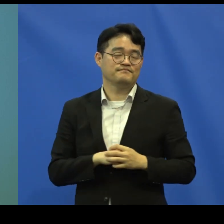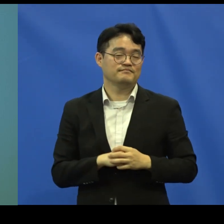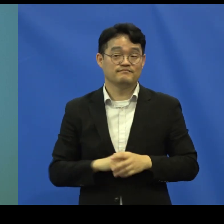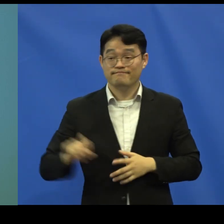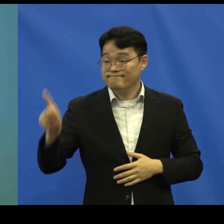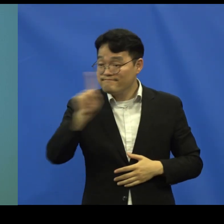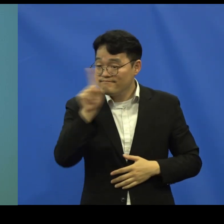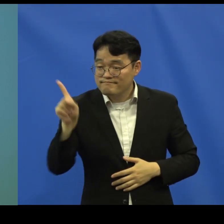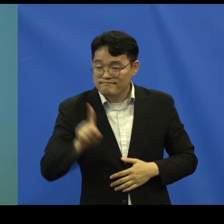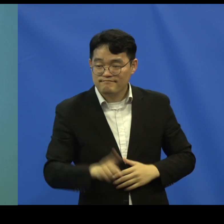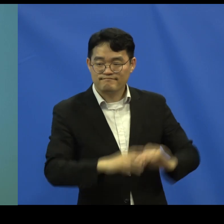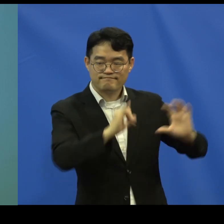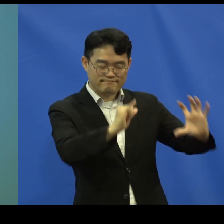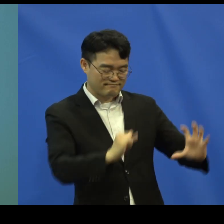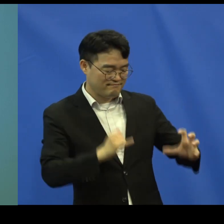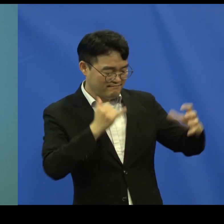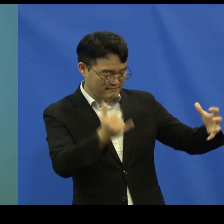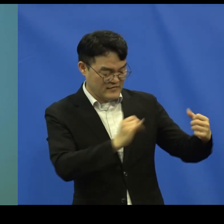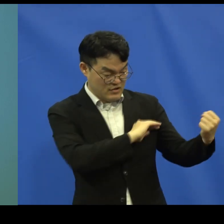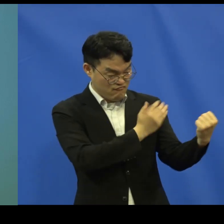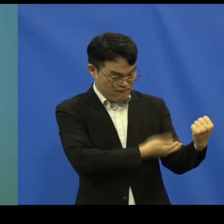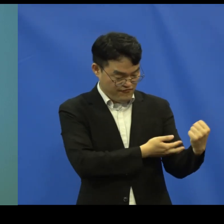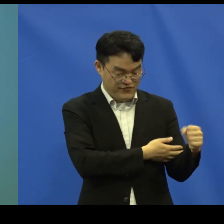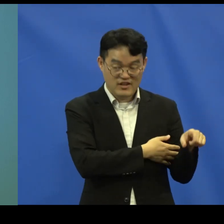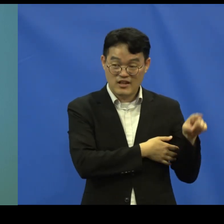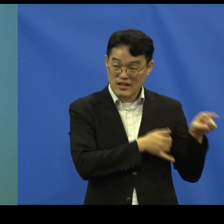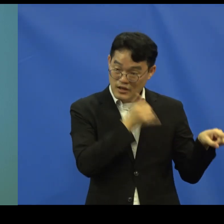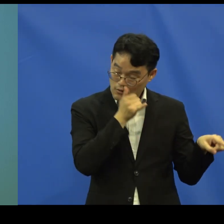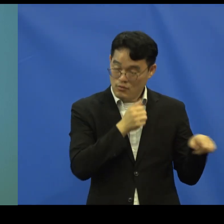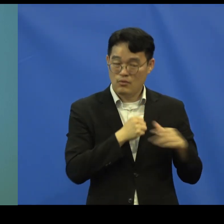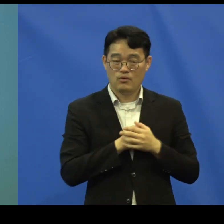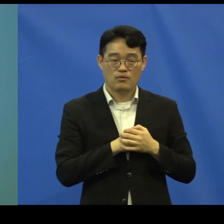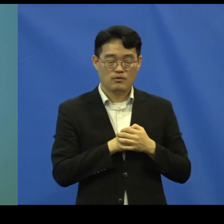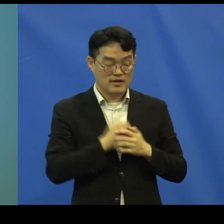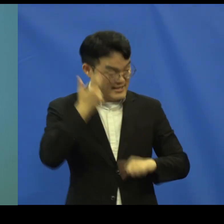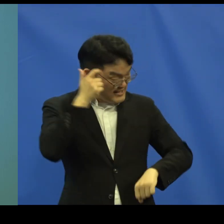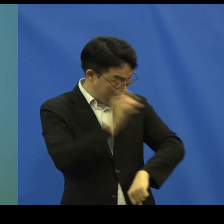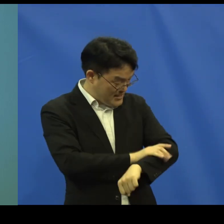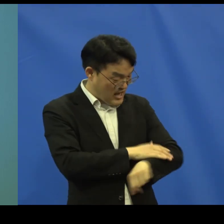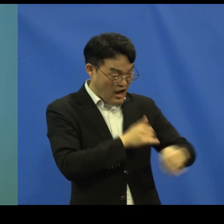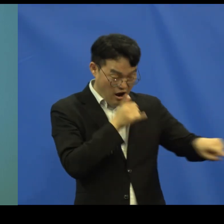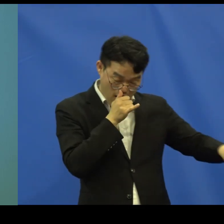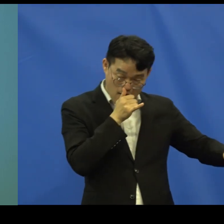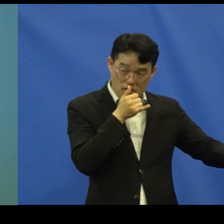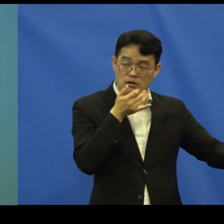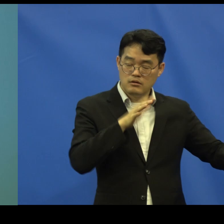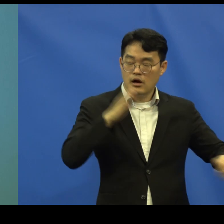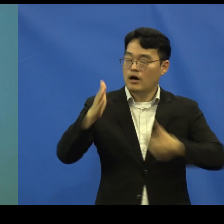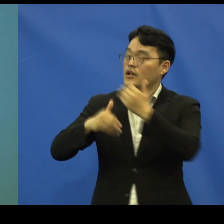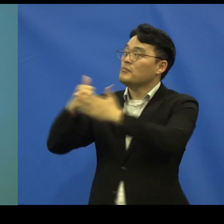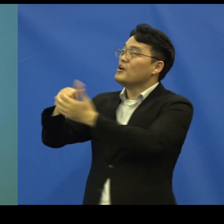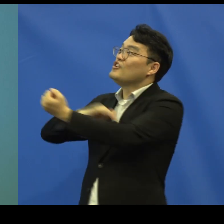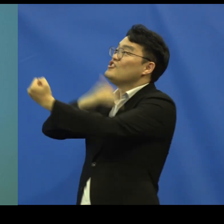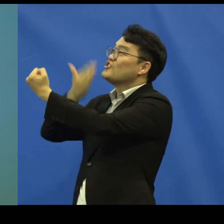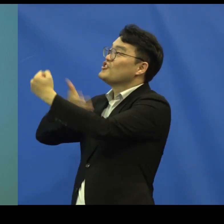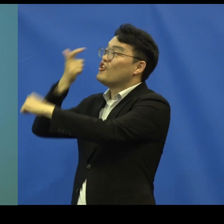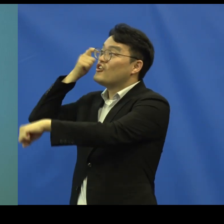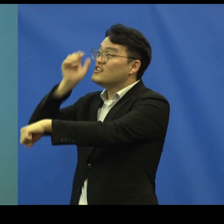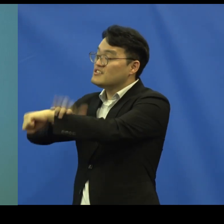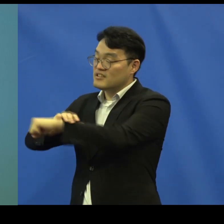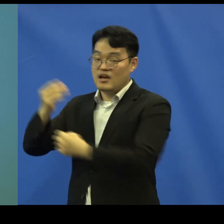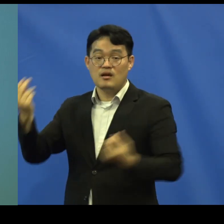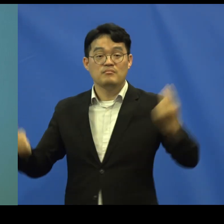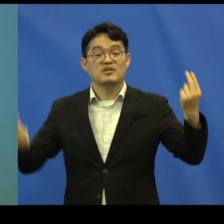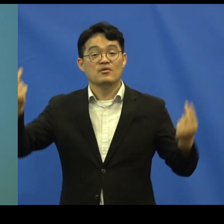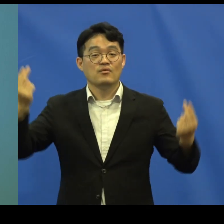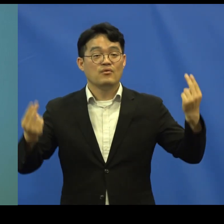아무리 세상에 권능이 있고 지혜가 있어도 그 하나님의 능력과 지혜에 비교할